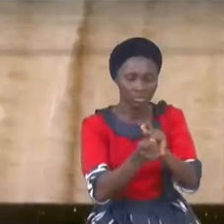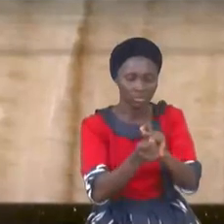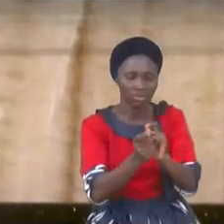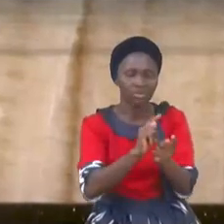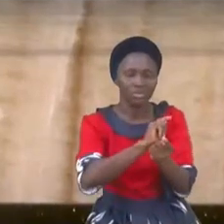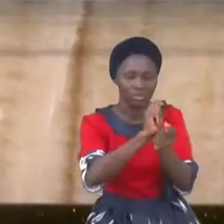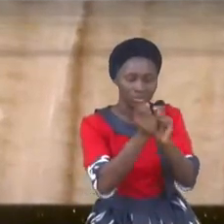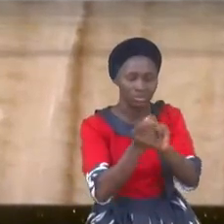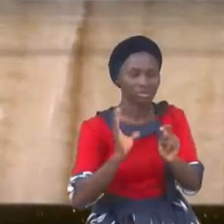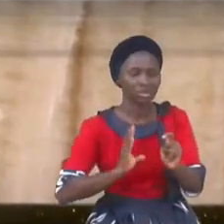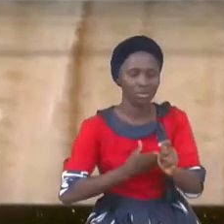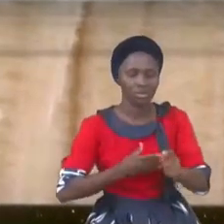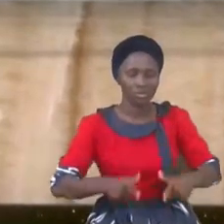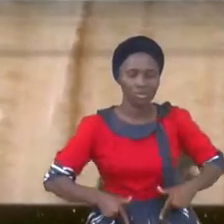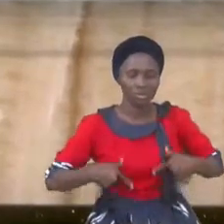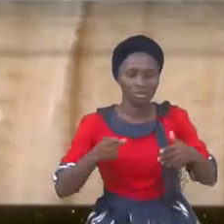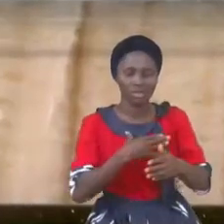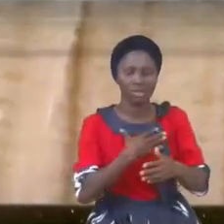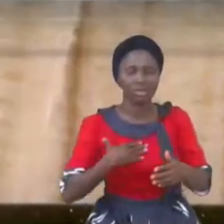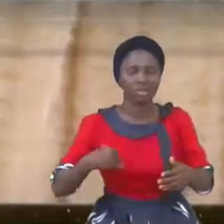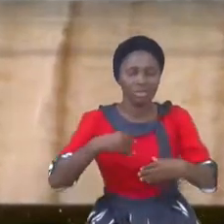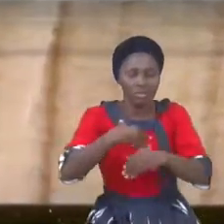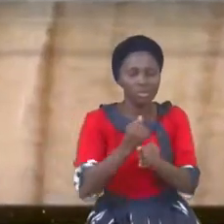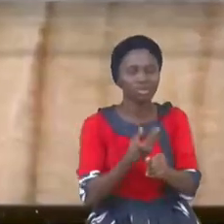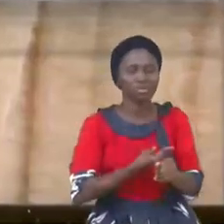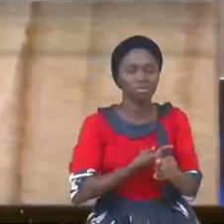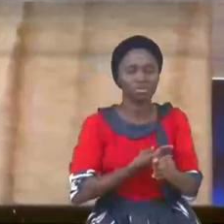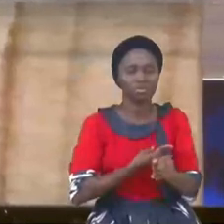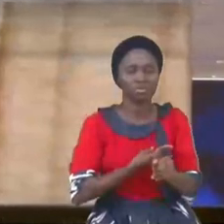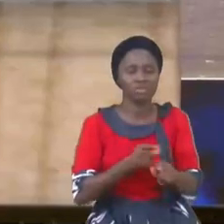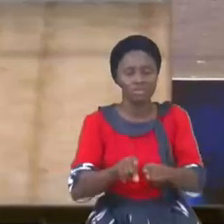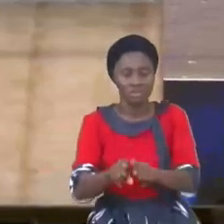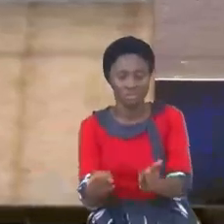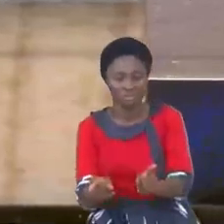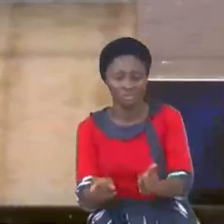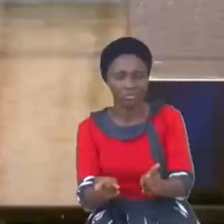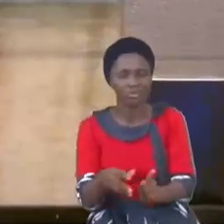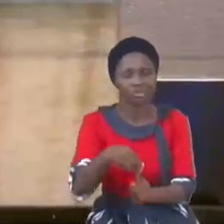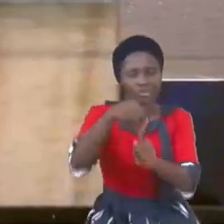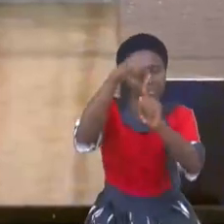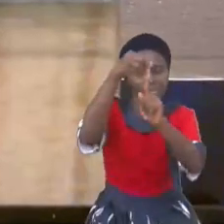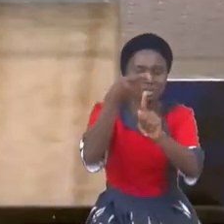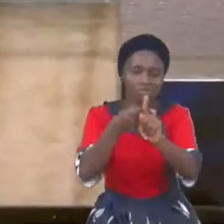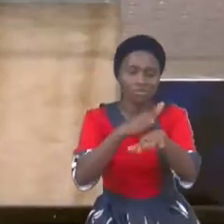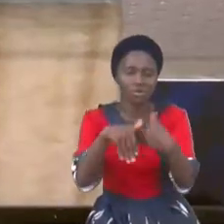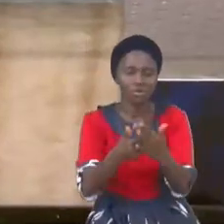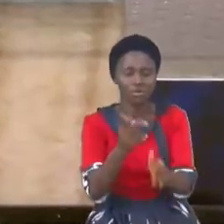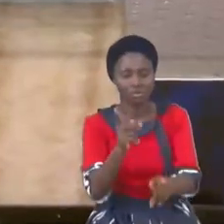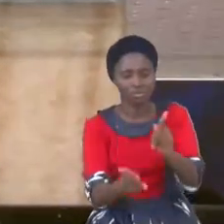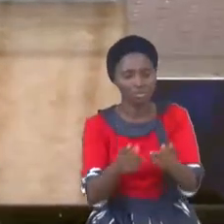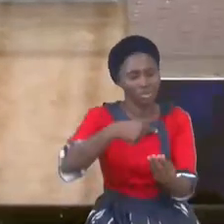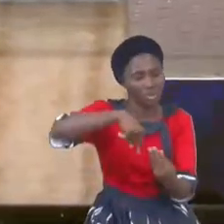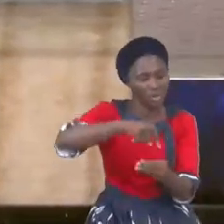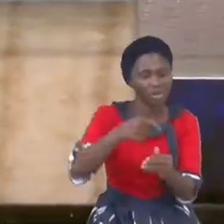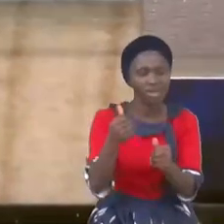change et que ta parole nous rende différents, distincts de tous les gens autour de nous